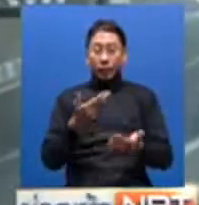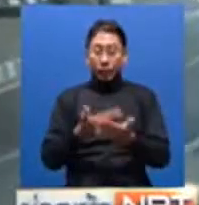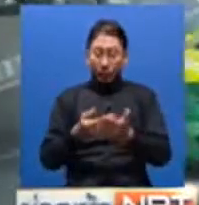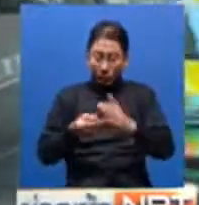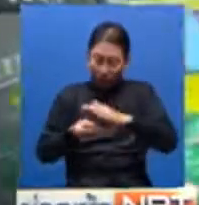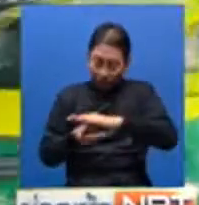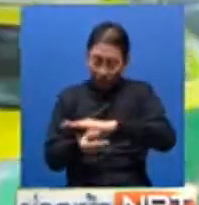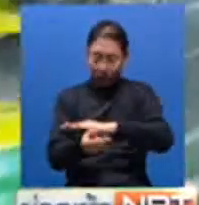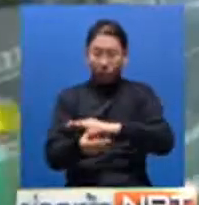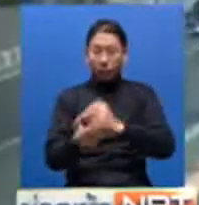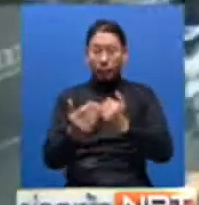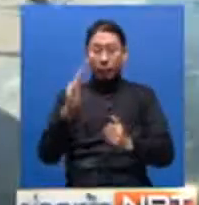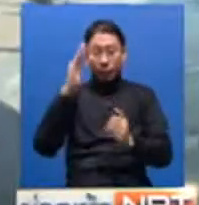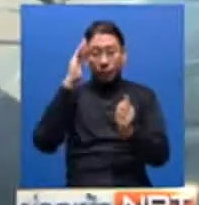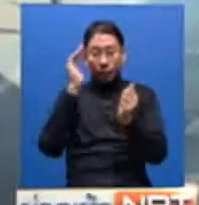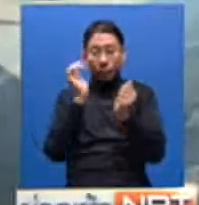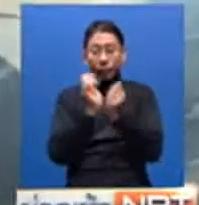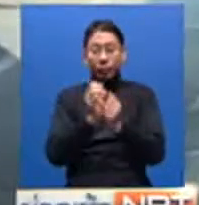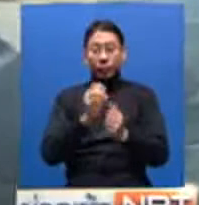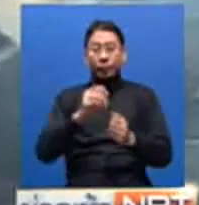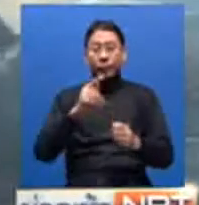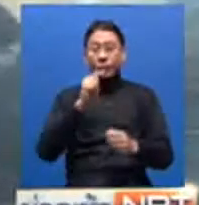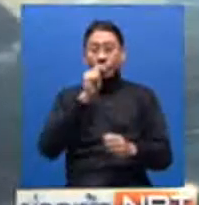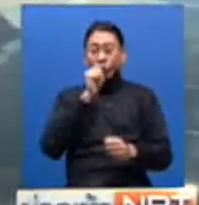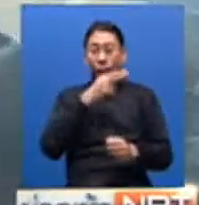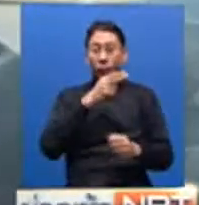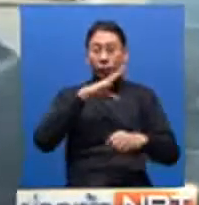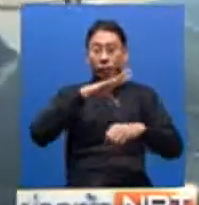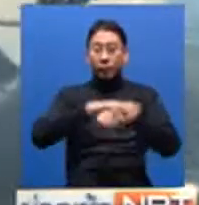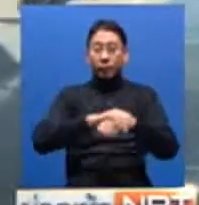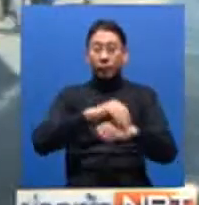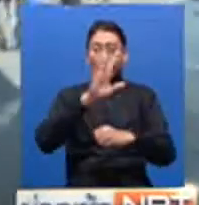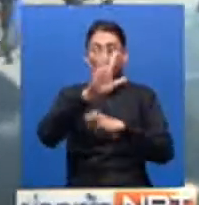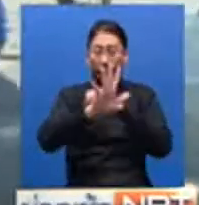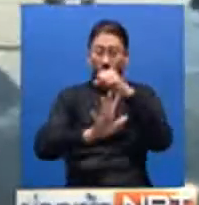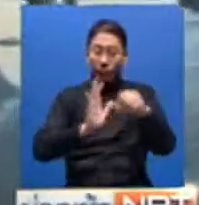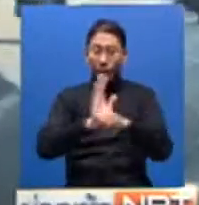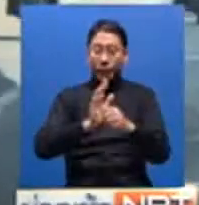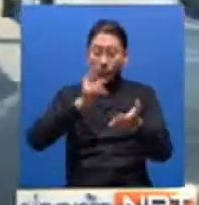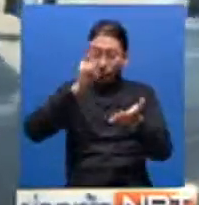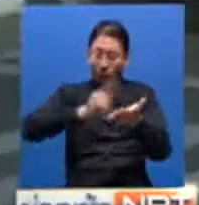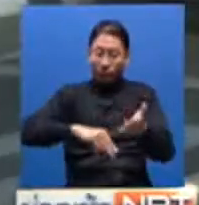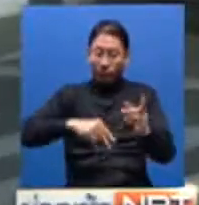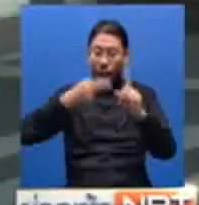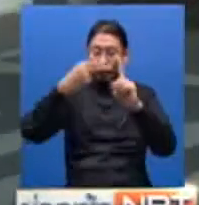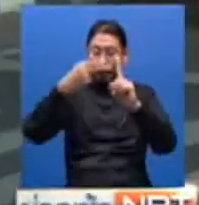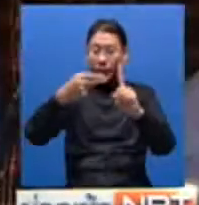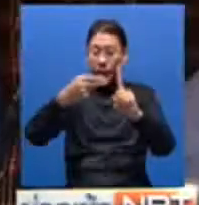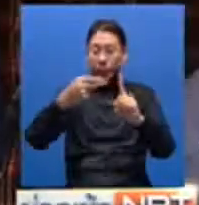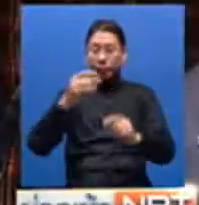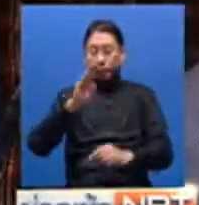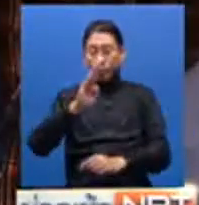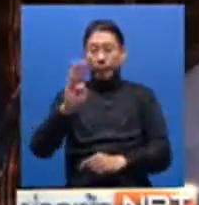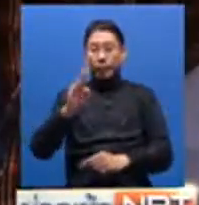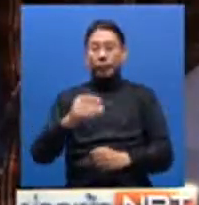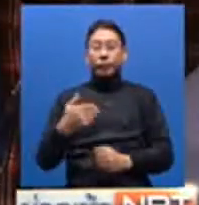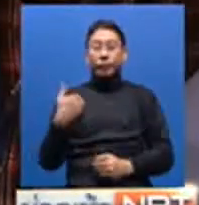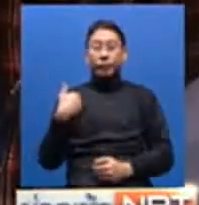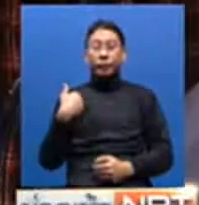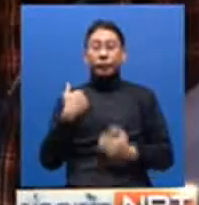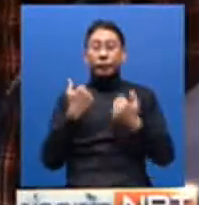สินบนเจ้าพนักงานโดยมีโทษจำคุกไม่เกิน 5ปีหรือปรับไม่เกิน10,000บาทหรือทั้งจำทั้งปรับค่ะ